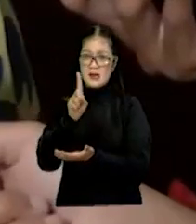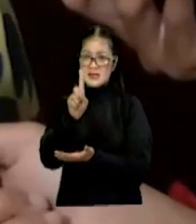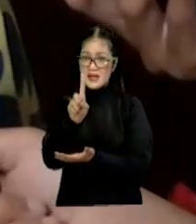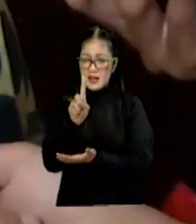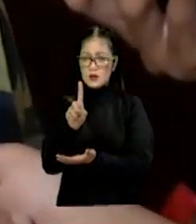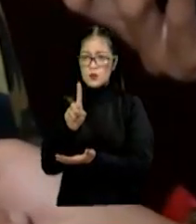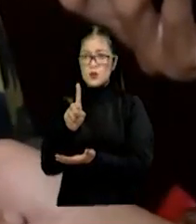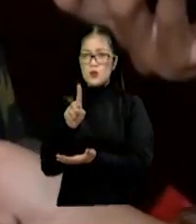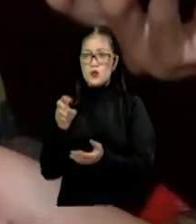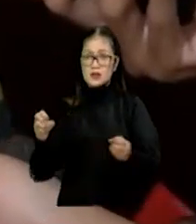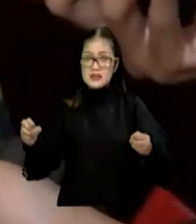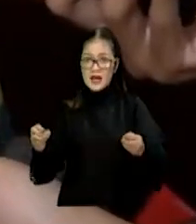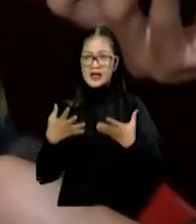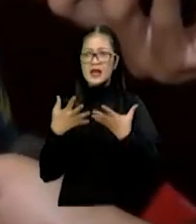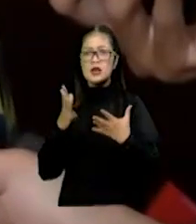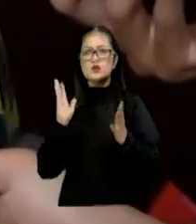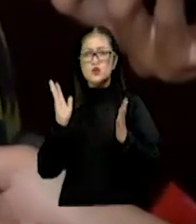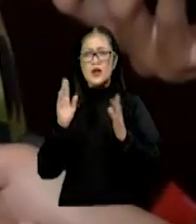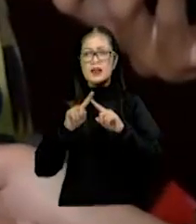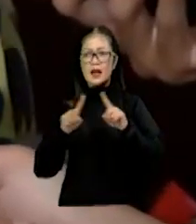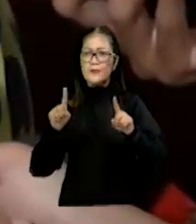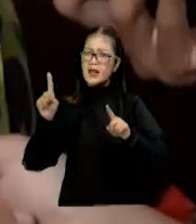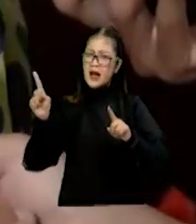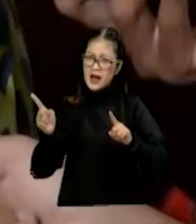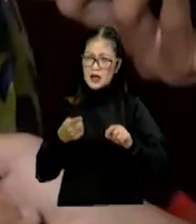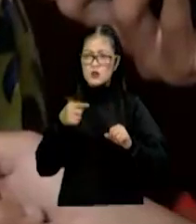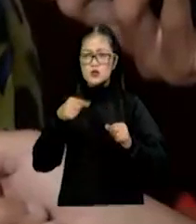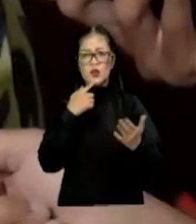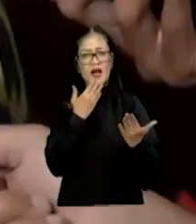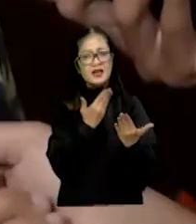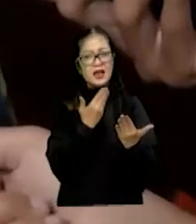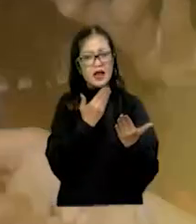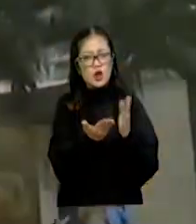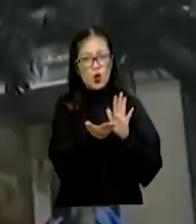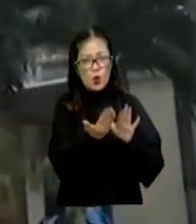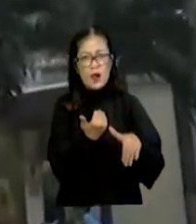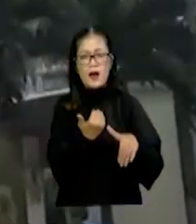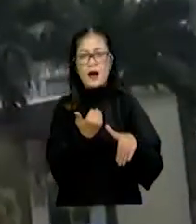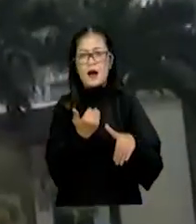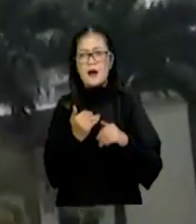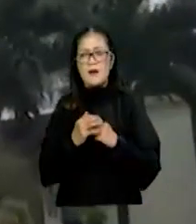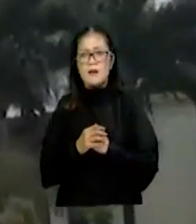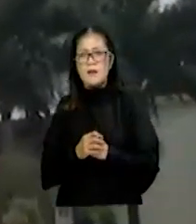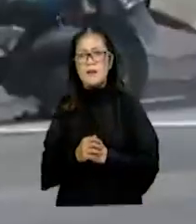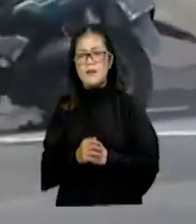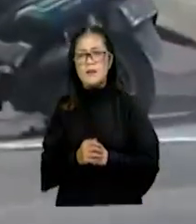peristiwa-peristiwa yang itu memang hanya bisa dikonfirmasi kepada ADC, bukan kepada yang lain.